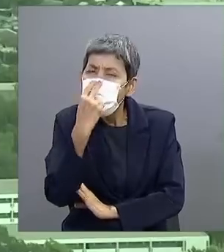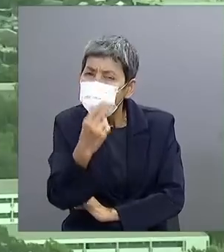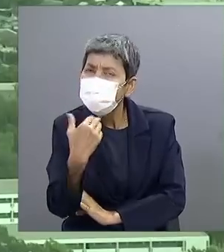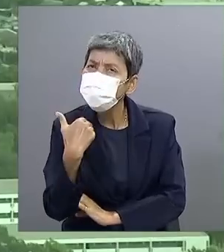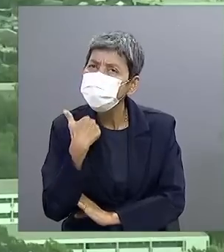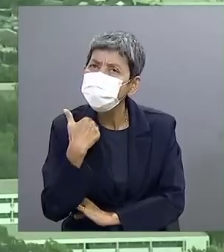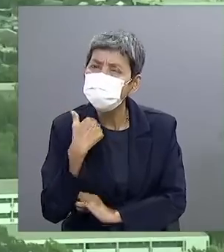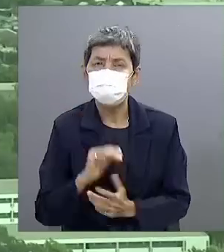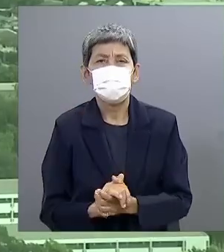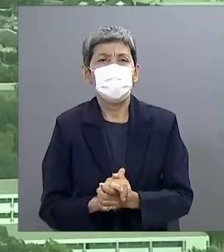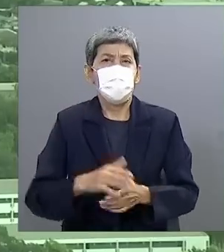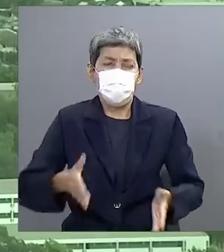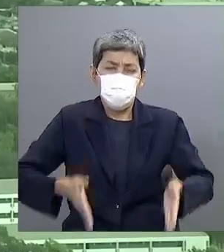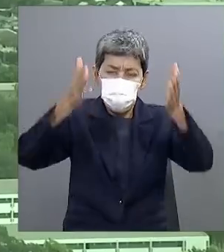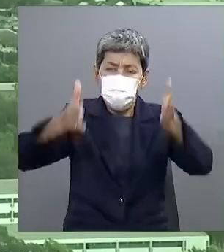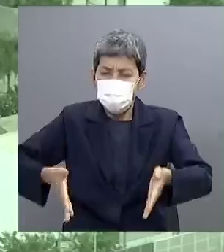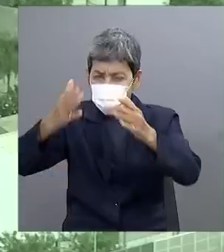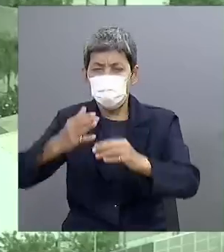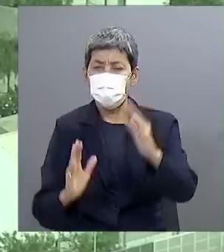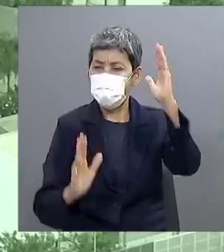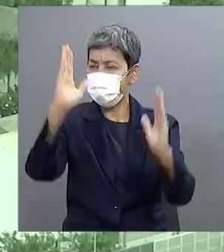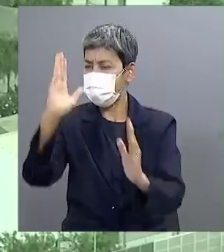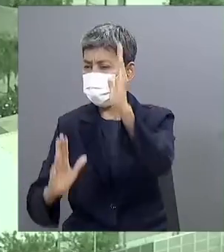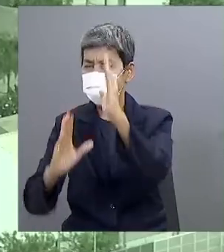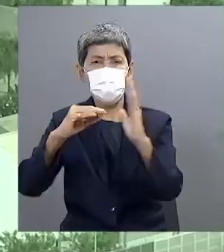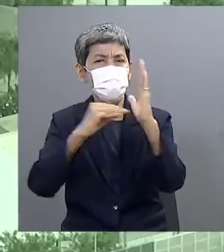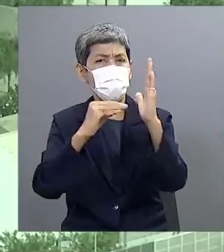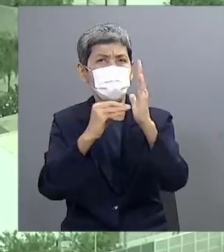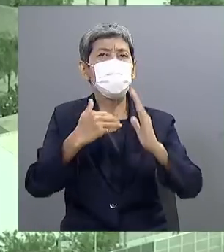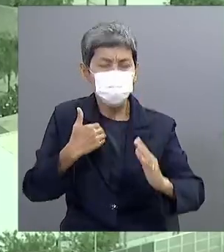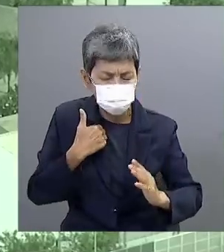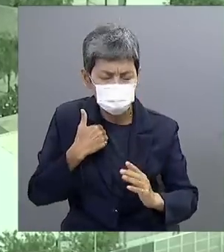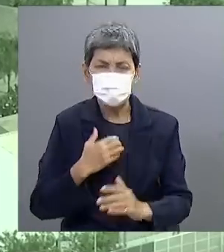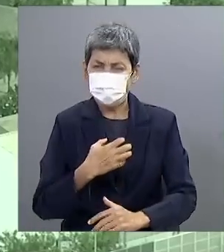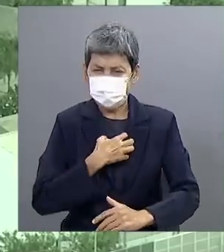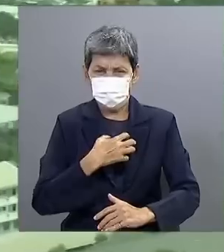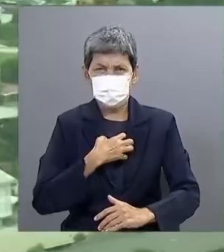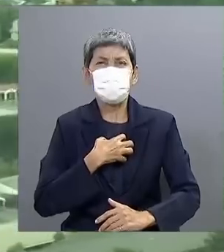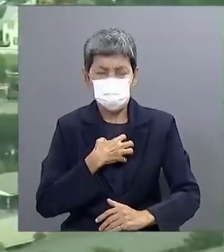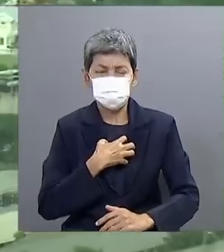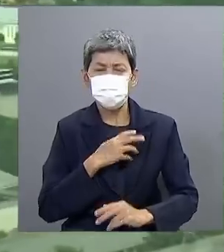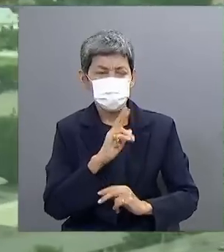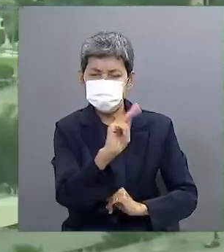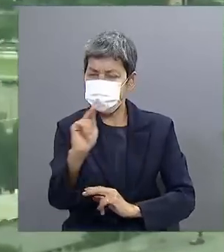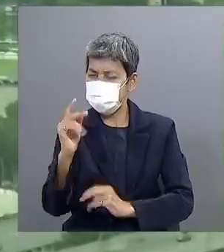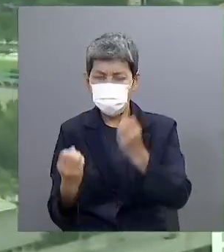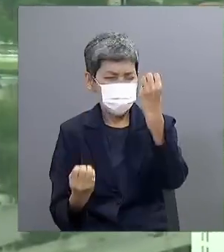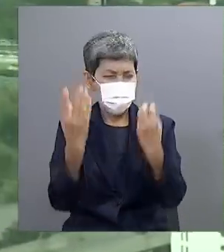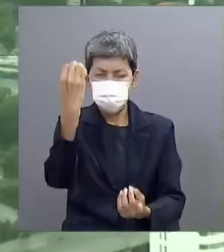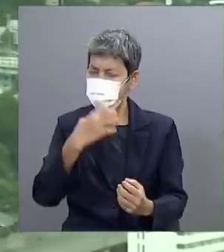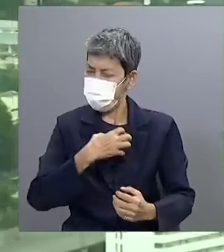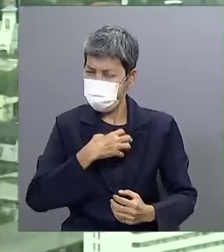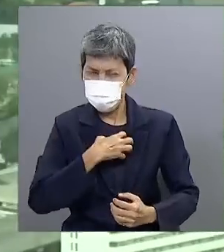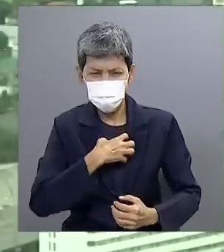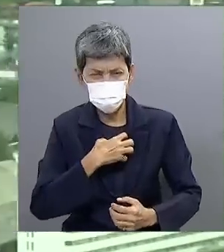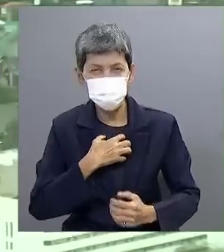เป็นเมืองใหญ่ของกรุงเทพค่ะซึ่งผู้ว่ากทม.นั้นก็บอกนะคะว่าต้องการขับเคลื่อนพื้นที่สีเขียวให้เกิดขึ้นอีกมากเลยนะคะไม่ว่าจะ